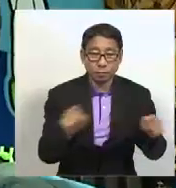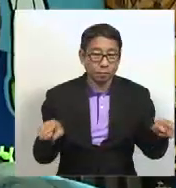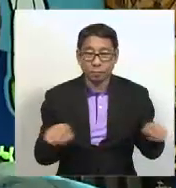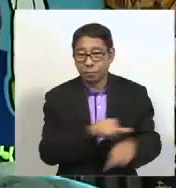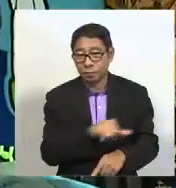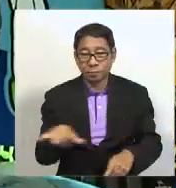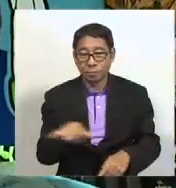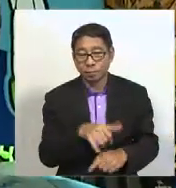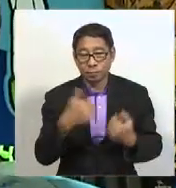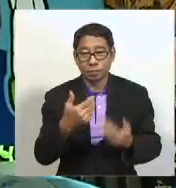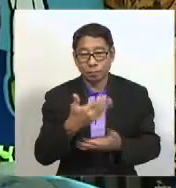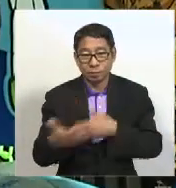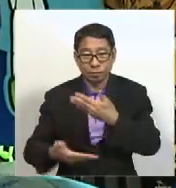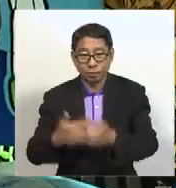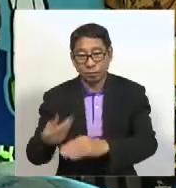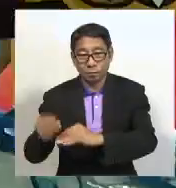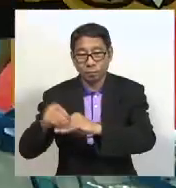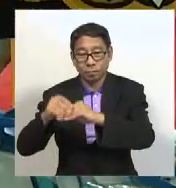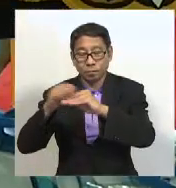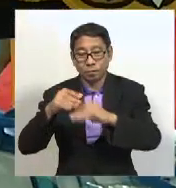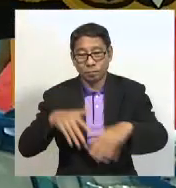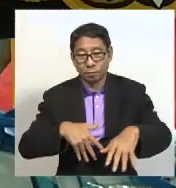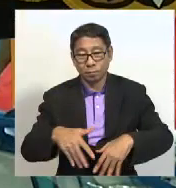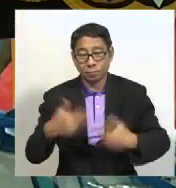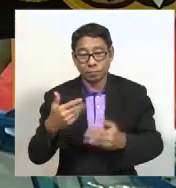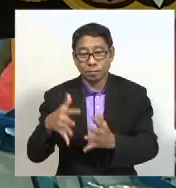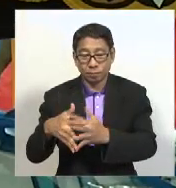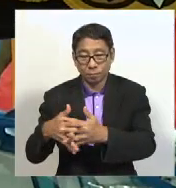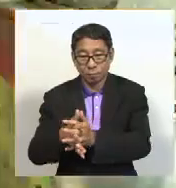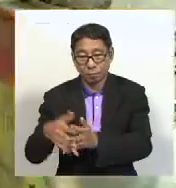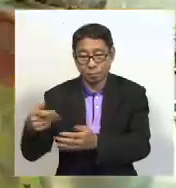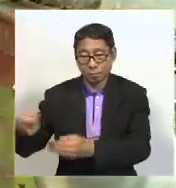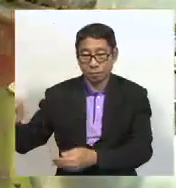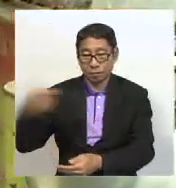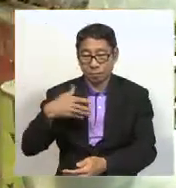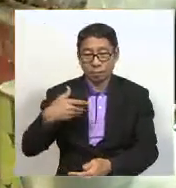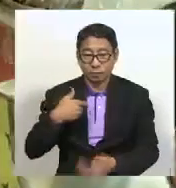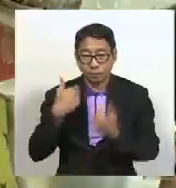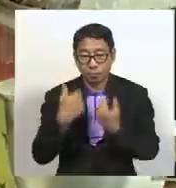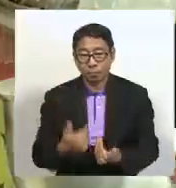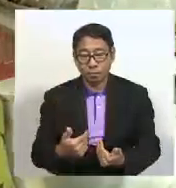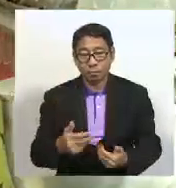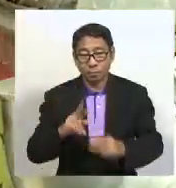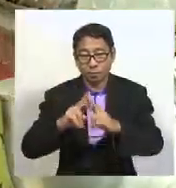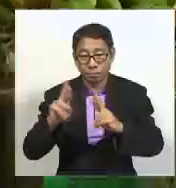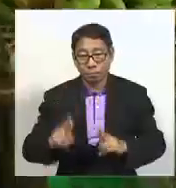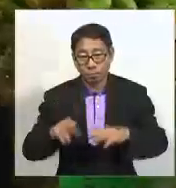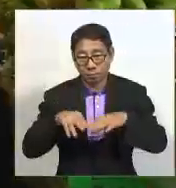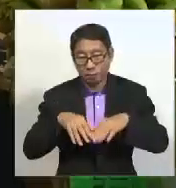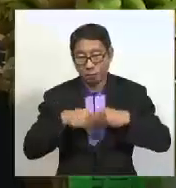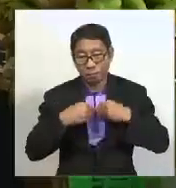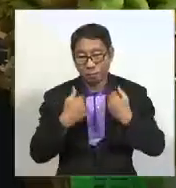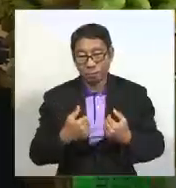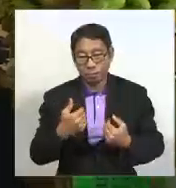ที่จะได้ก็คือว่ายอดขายเพิ่มขึ้นส่วนประชาชนก็ได้แคชแบ็กคืนก็คาดว่าจะทำให้ร้านค้ามีความมั่นใจมากขึ้นนะคะหลังจากที่ส่ง